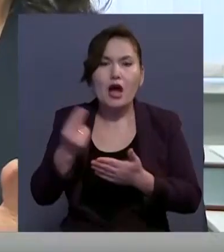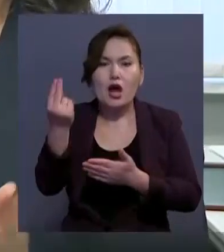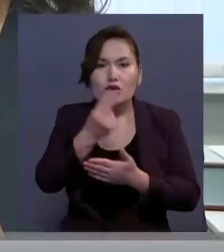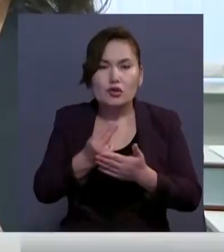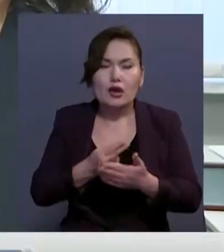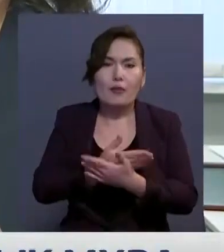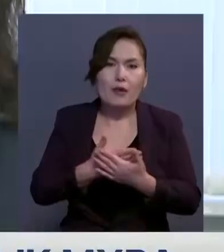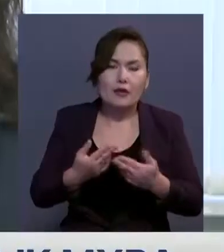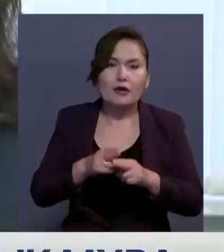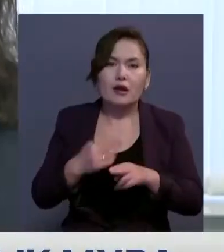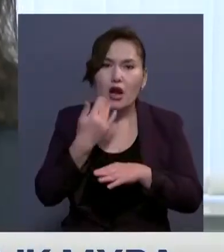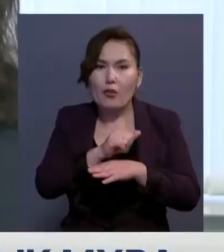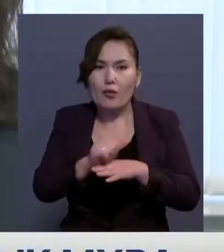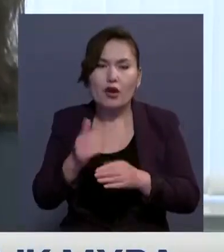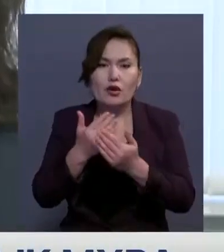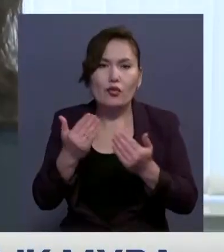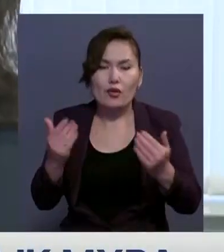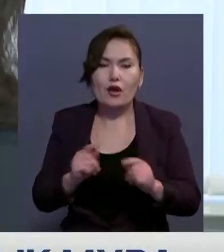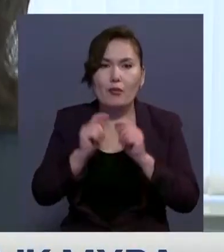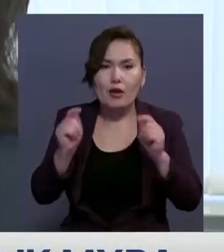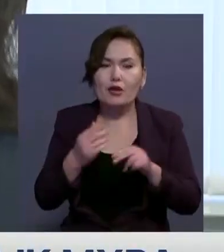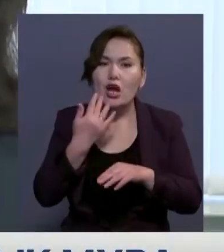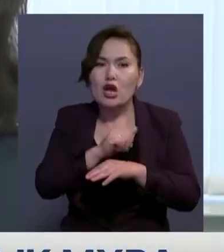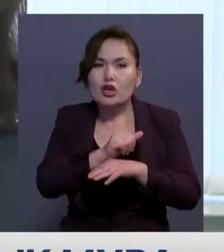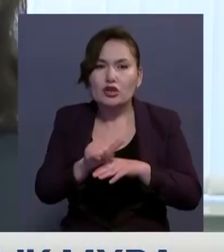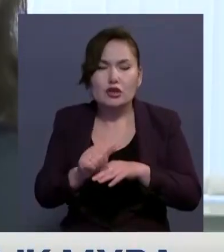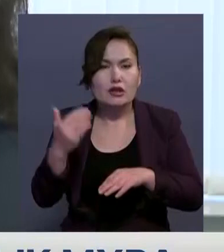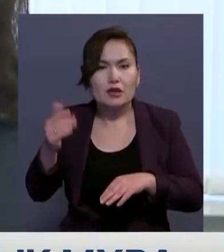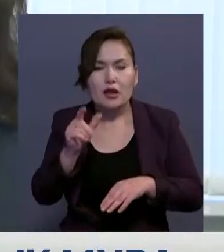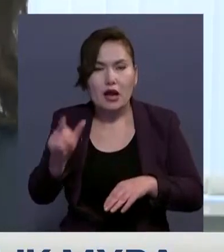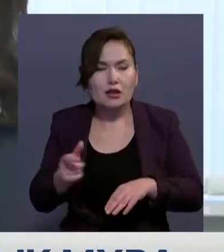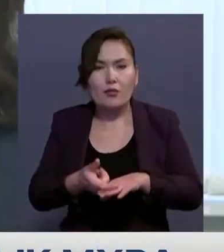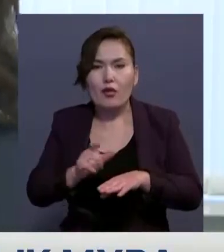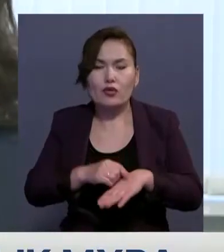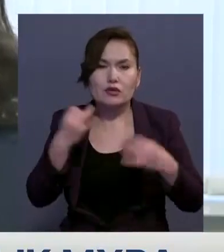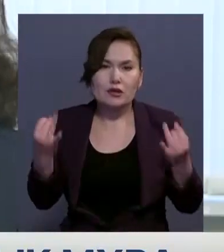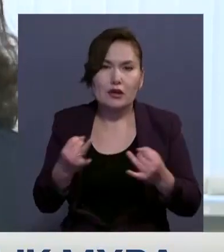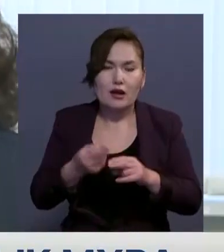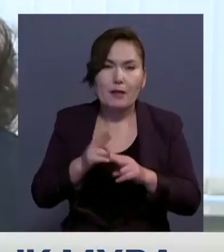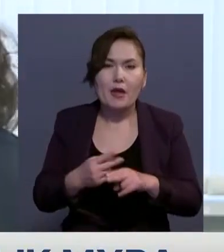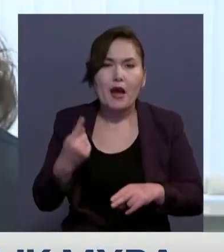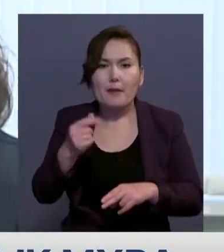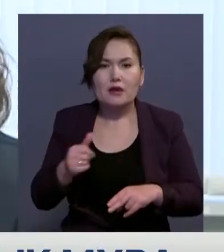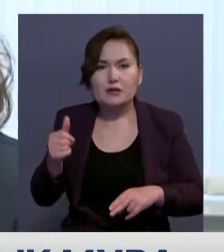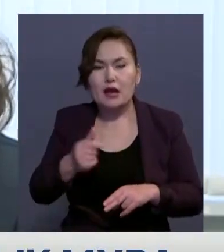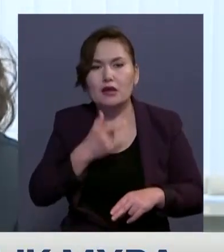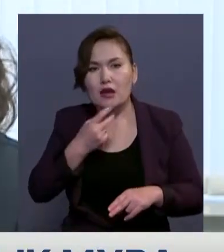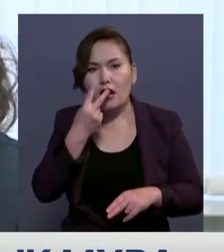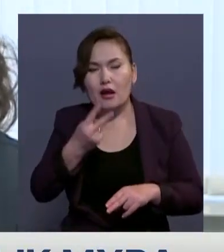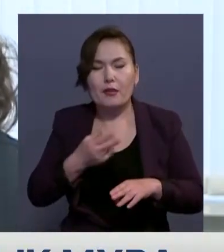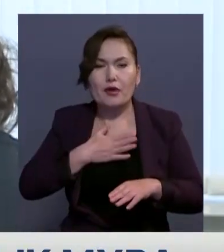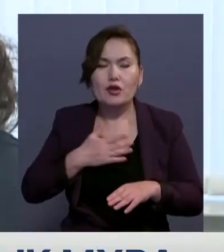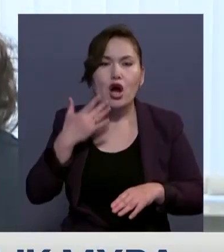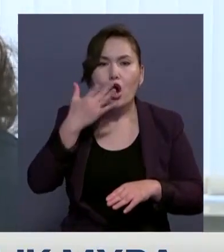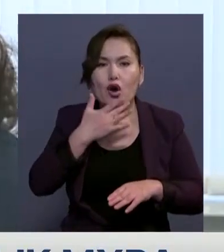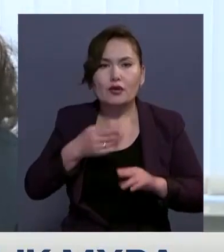Венада, Австрияда өткен көрмелерде қойдым. Шетелдіктерге бұл дүниелер ерекше қызық. Жарты сағат, бір сағат тапжылмай тұрып қарайды. Оларға біздің